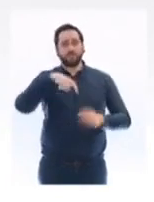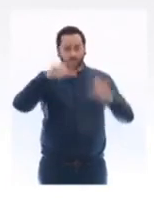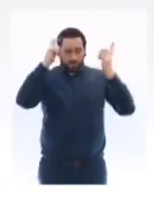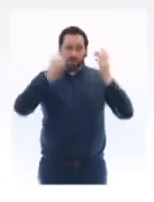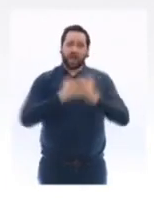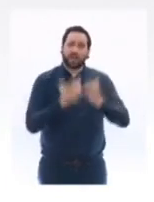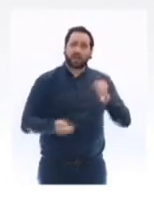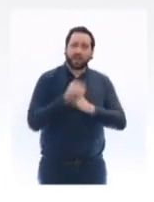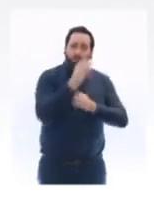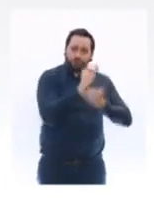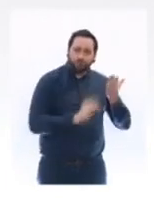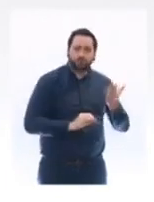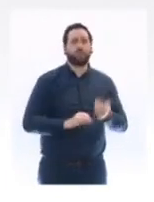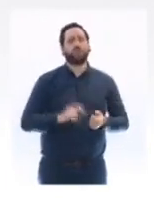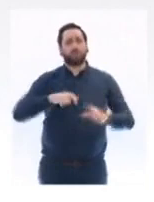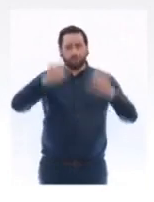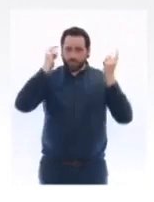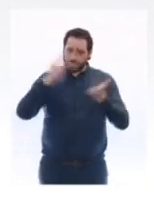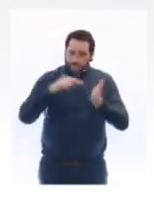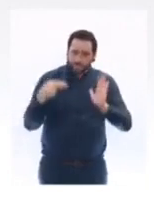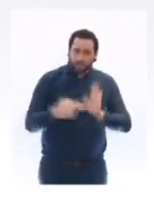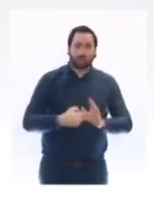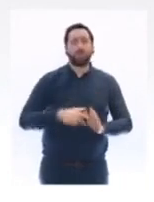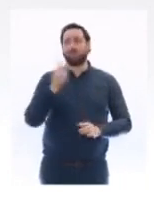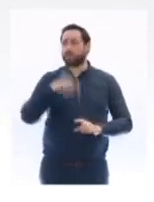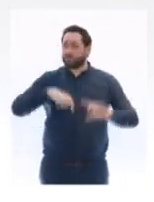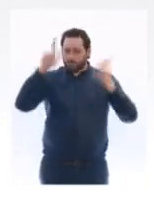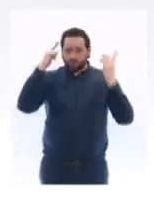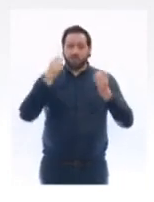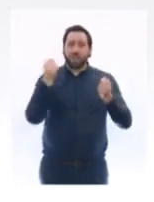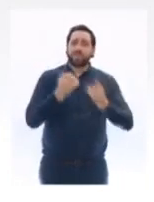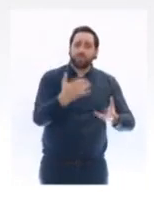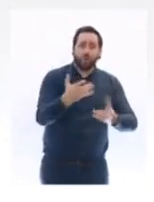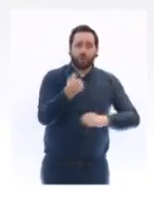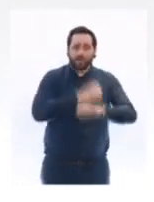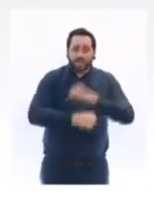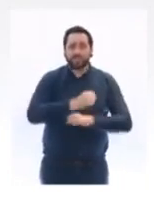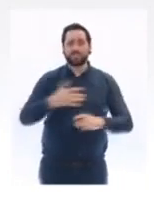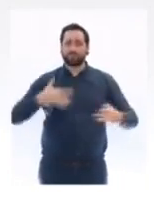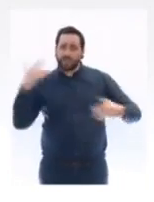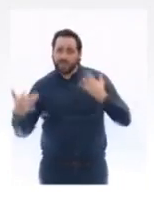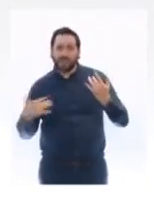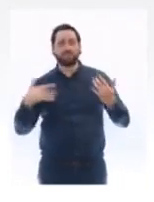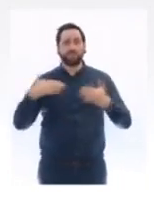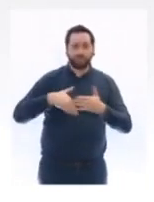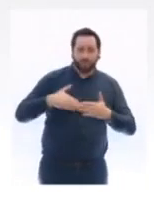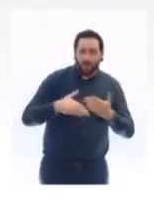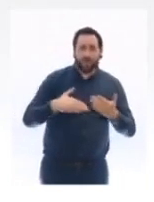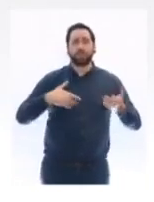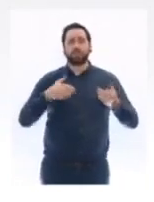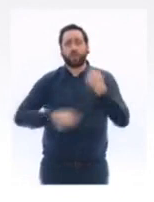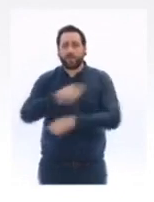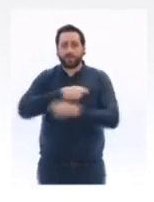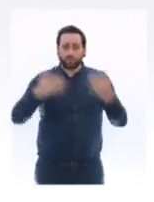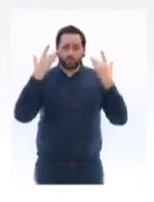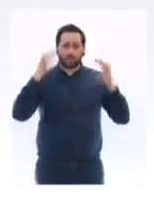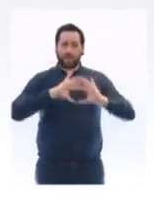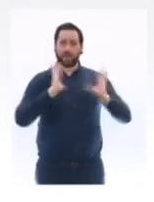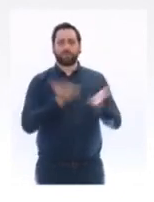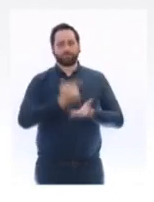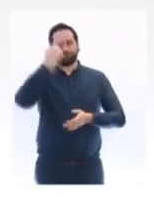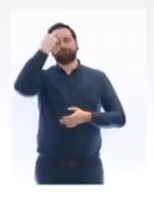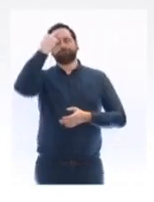au couvre-feu. La culture, c'est de l'émotion, c'est de l'amour, et c'est aussi un secteur économique puissant qui va